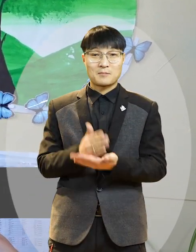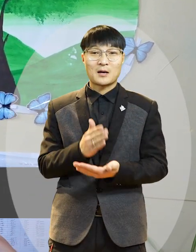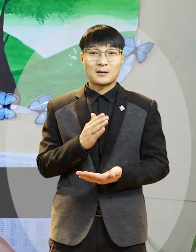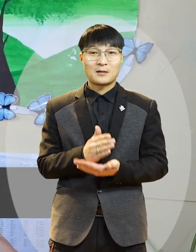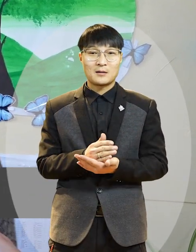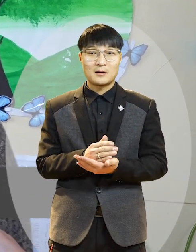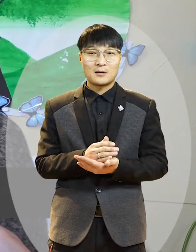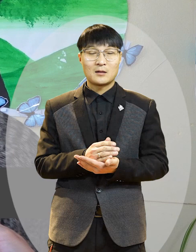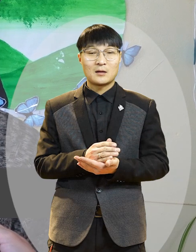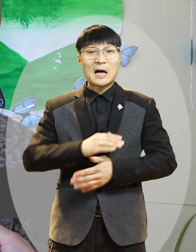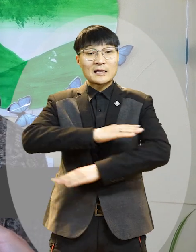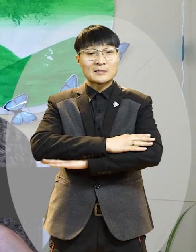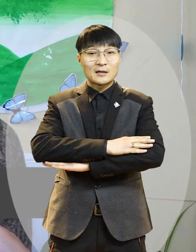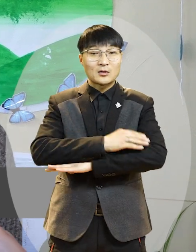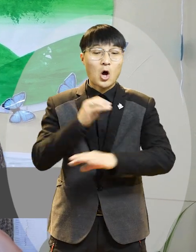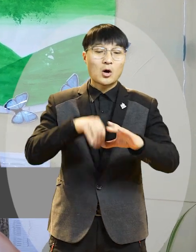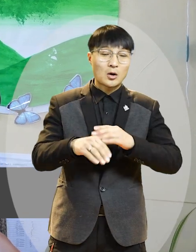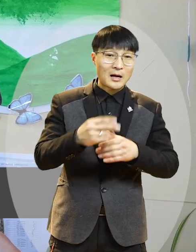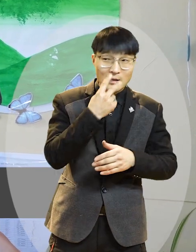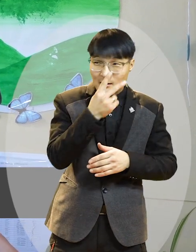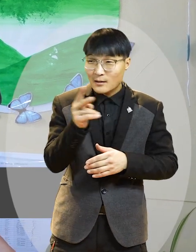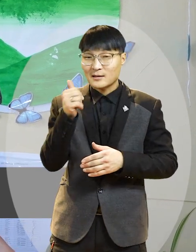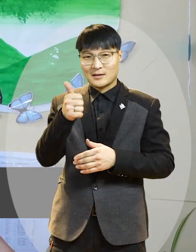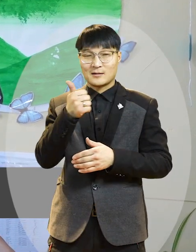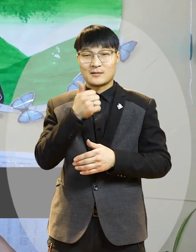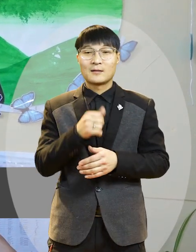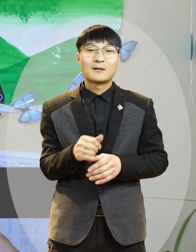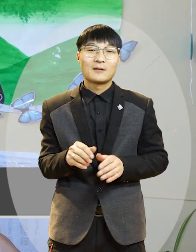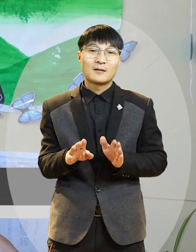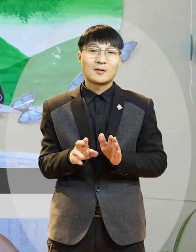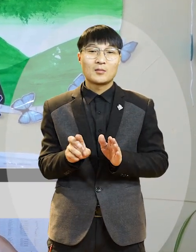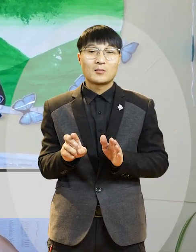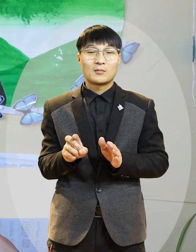Сургалтын хэрэглэх хүүнтэй танилцсан. Ер нь зүгээр боломж юм байна.